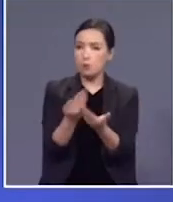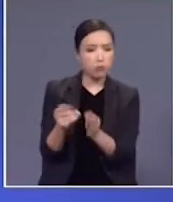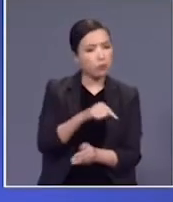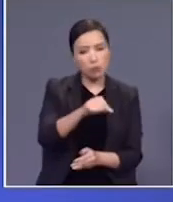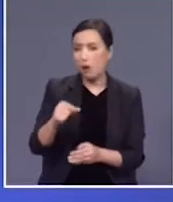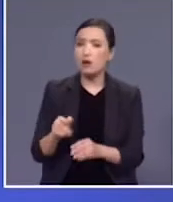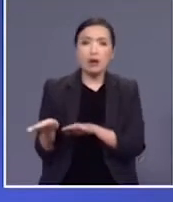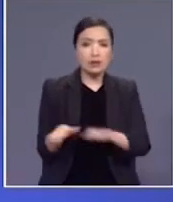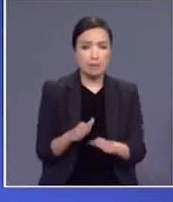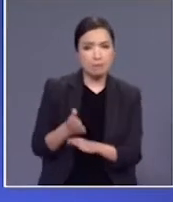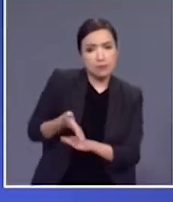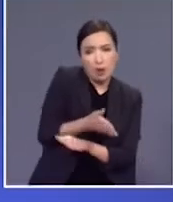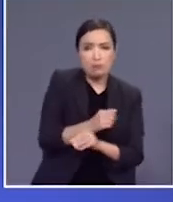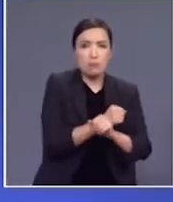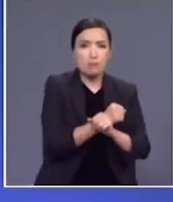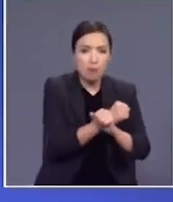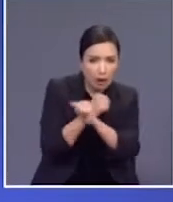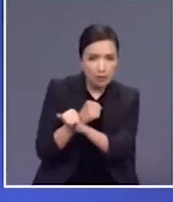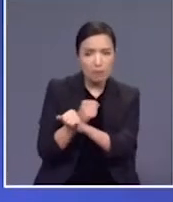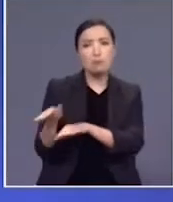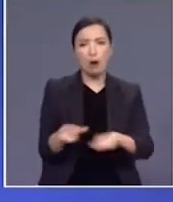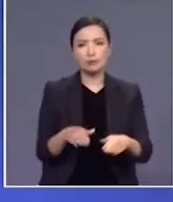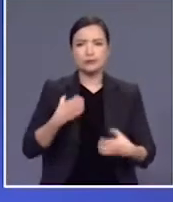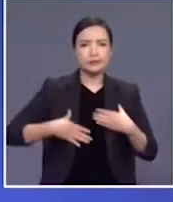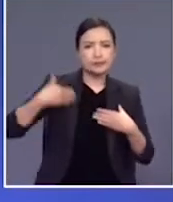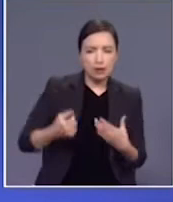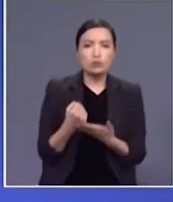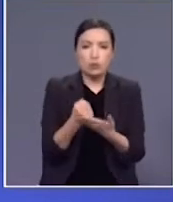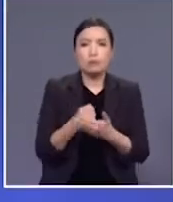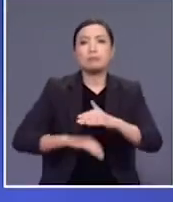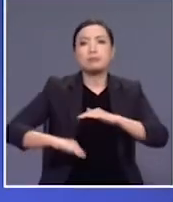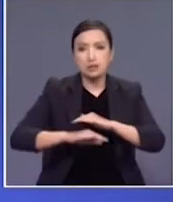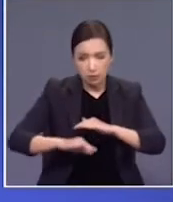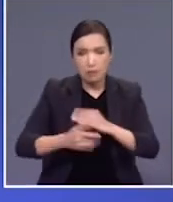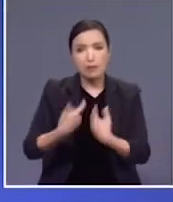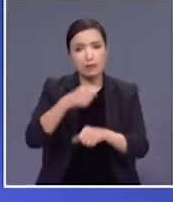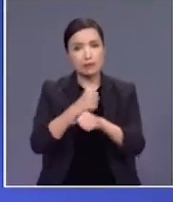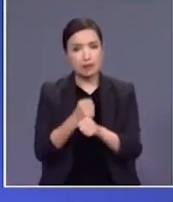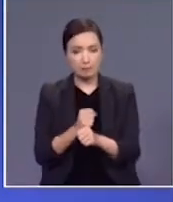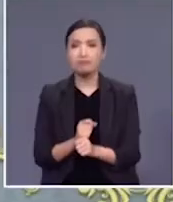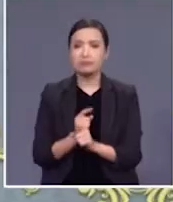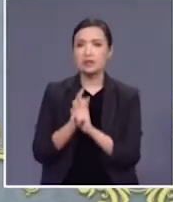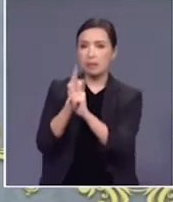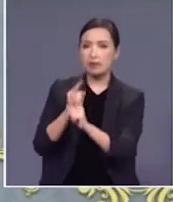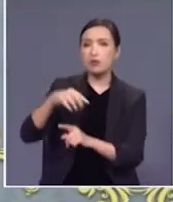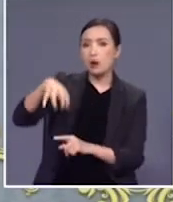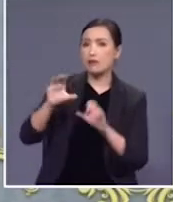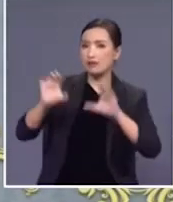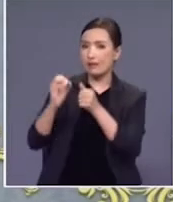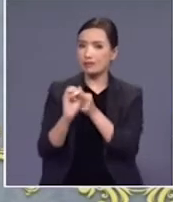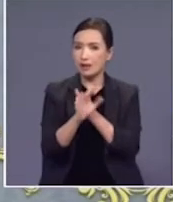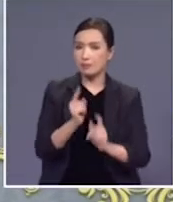เพื่อจะเตรียมการรับมือเพื่อบรรเทาความเดือดร้อนส่วนบุคคลเบื้องต้นและปฏิบัติตามคำแนะนำของทางราชการต่อไปรวมทั้